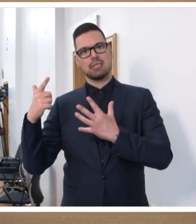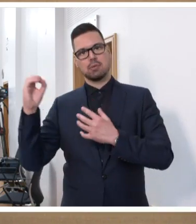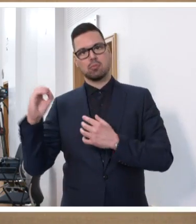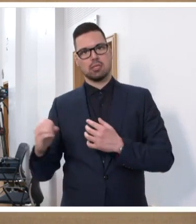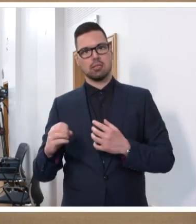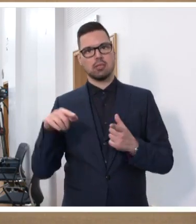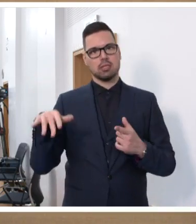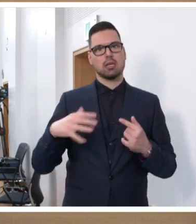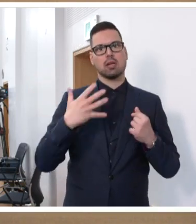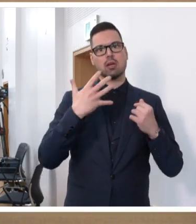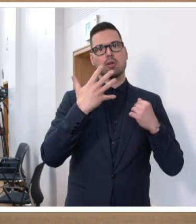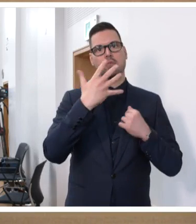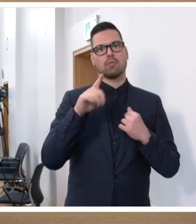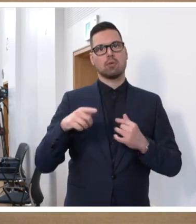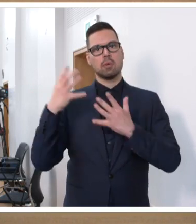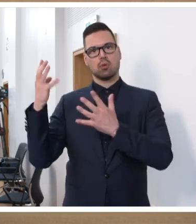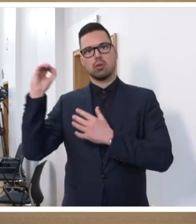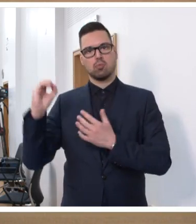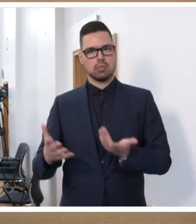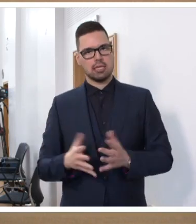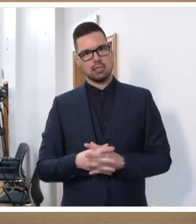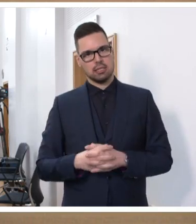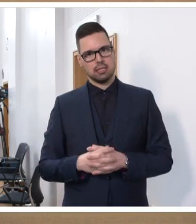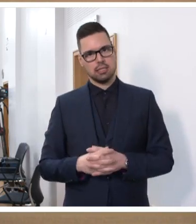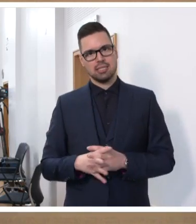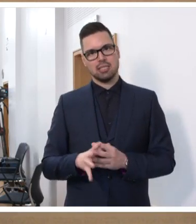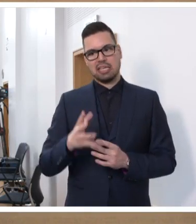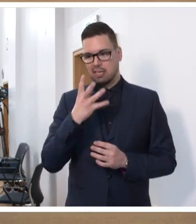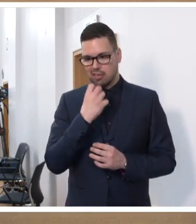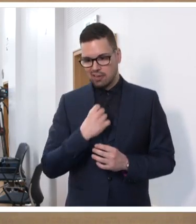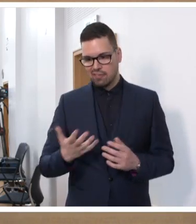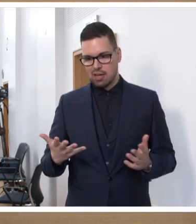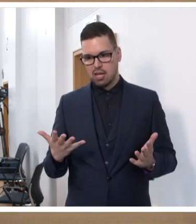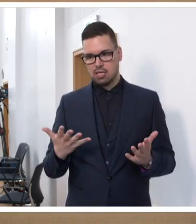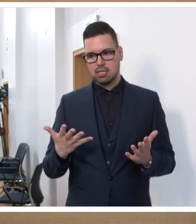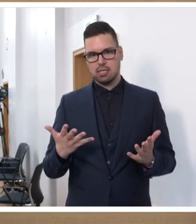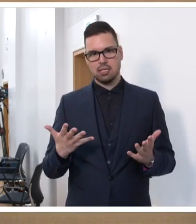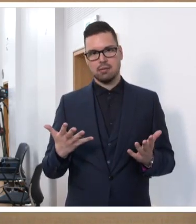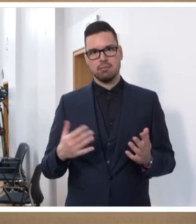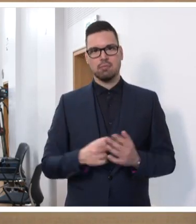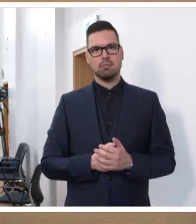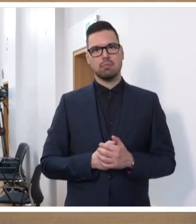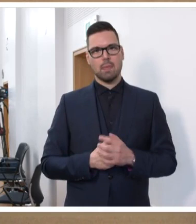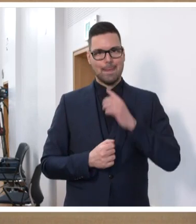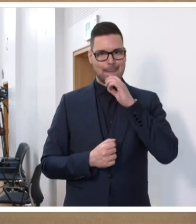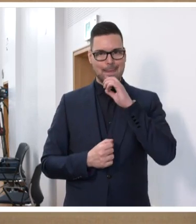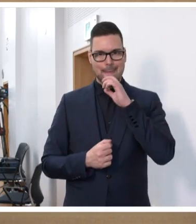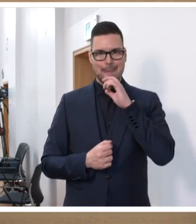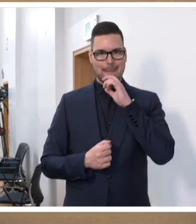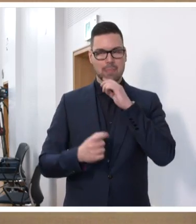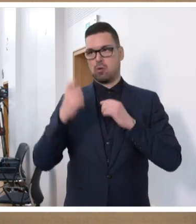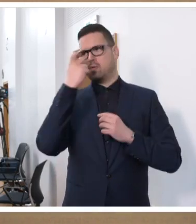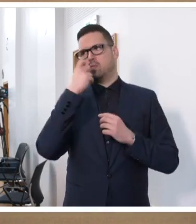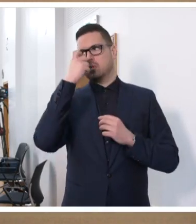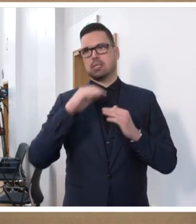mit 5,9% vertreten, kommen dem Willen des saarländischen Wählers im Stimmgewicht verdammt nahe. Wen wundert es, dass die